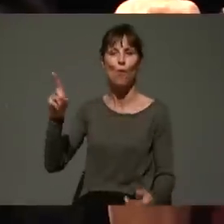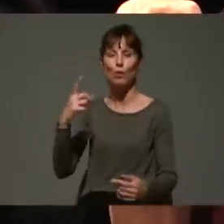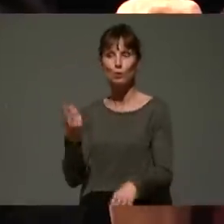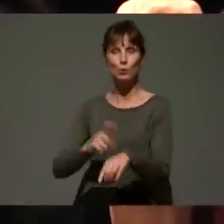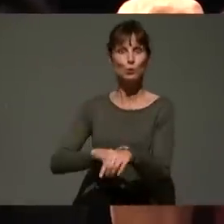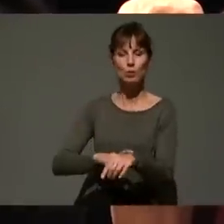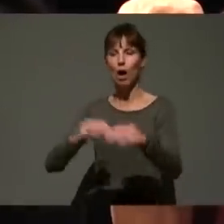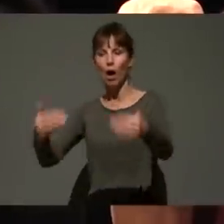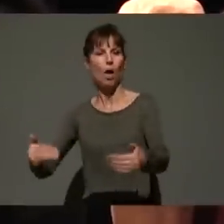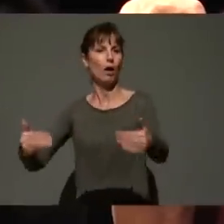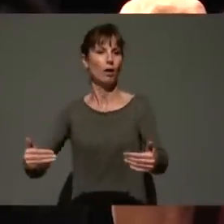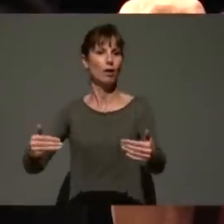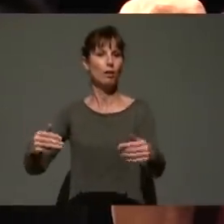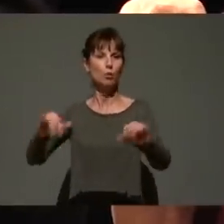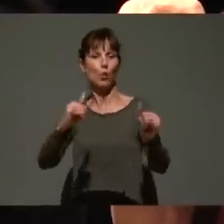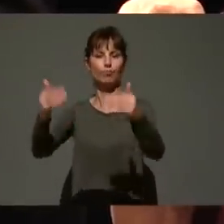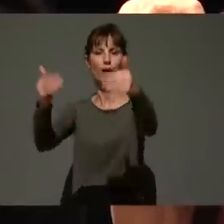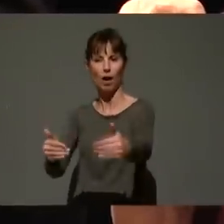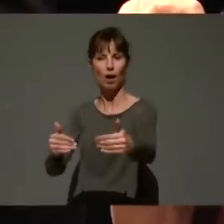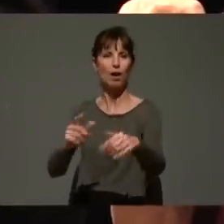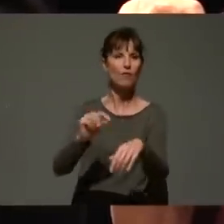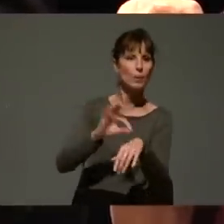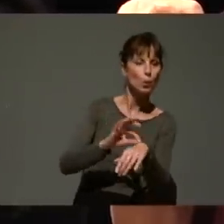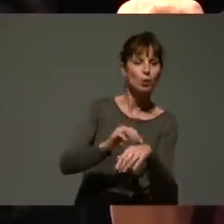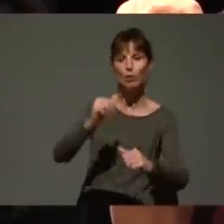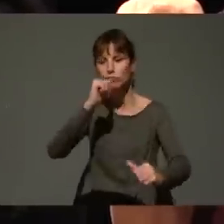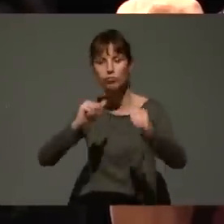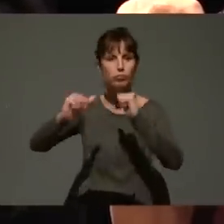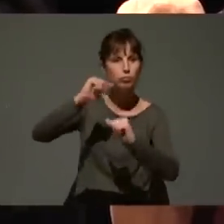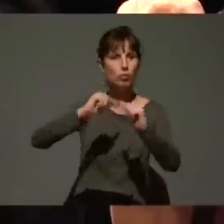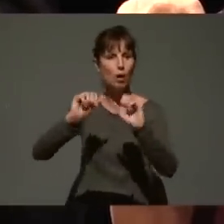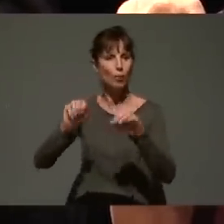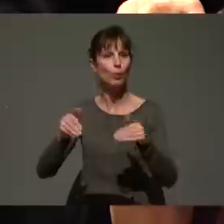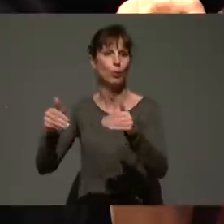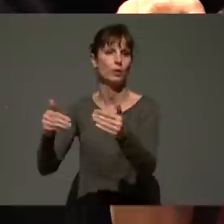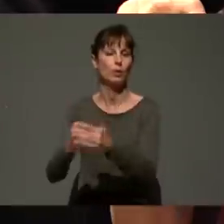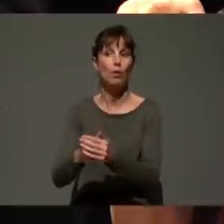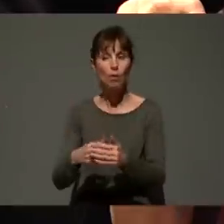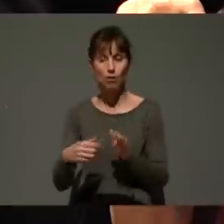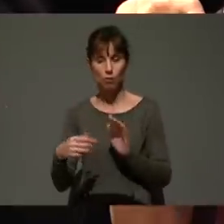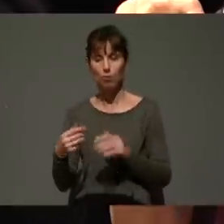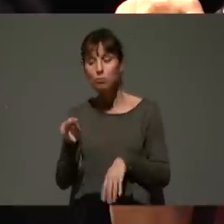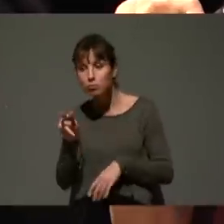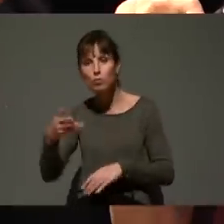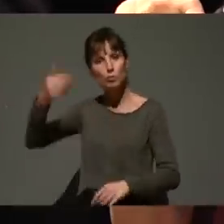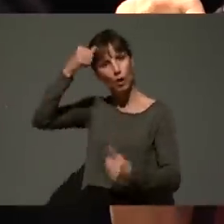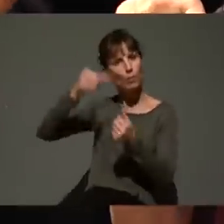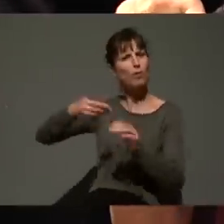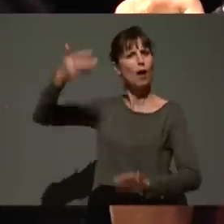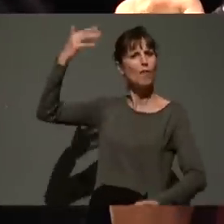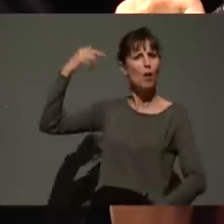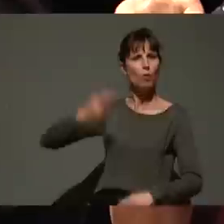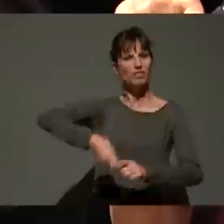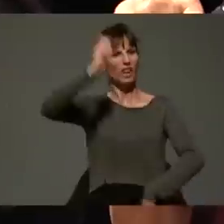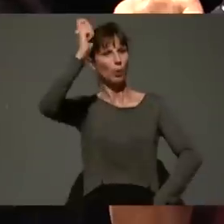il y a des arrêts obligatoires pour qu'au bout d'une vingtaine de minutes, les joueurs puissent s'hydrater. Ça a été, moi, j'ai connu l'époque où on prenait un